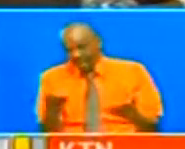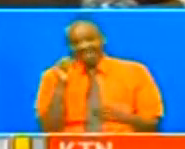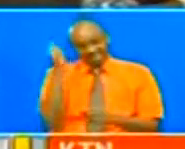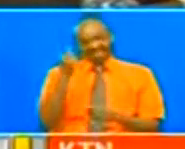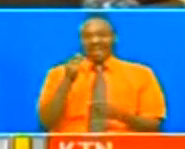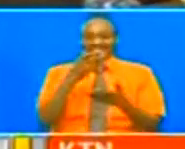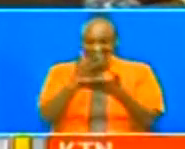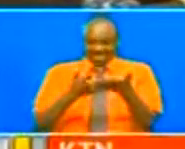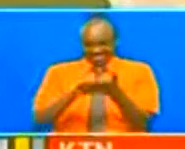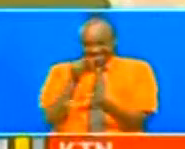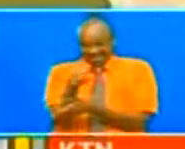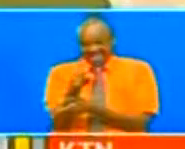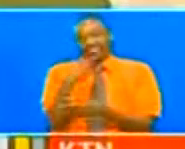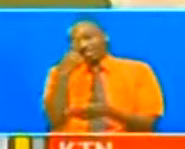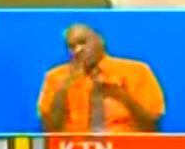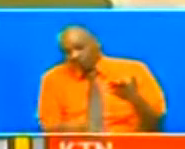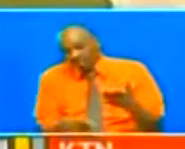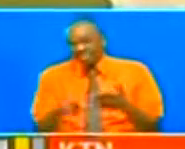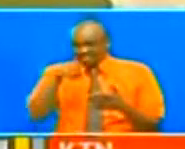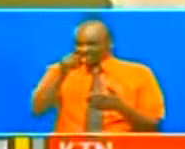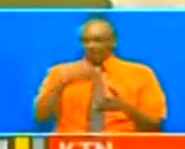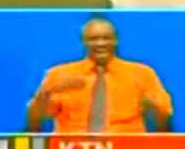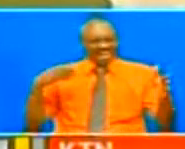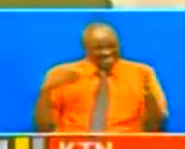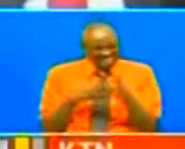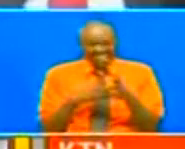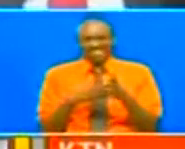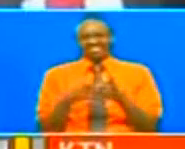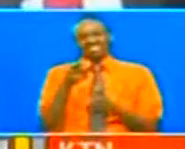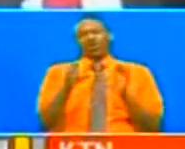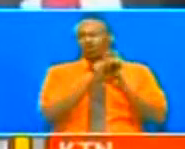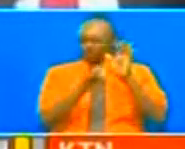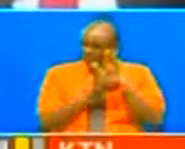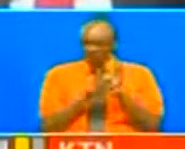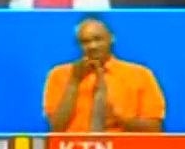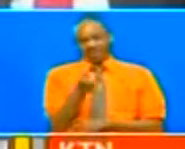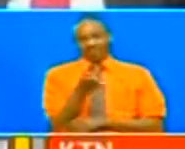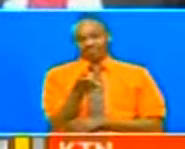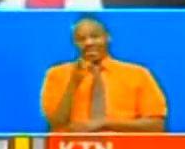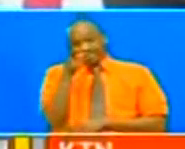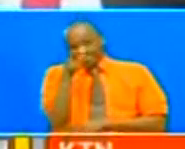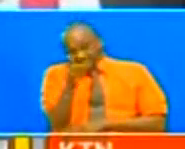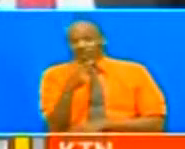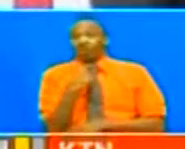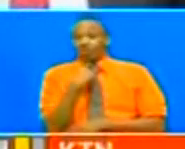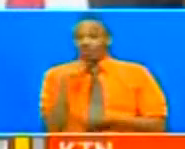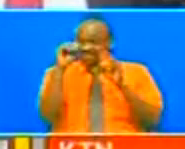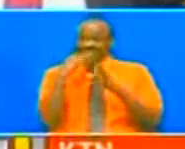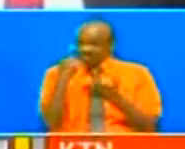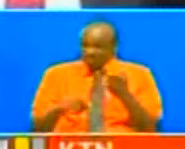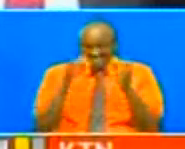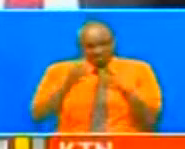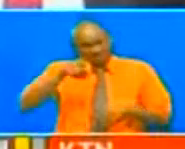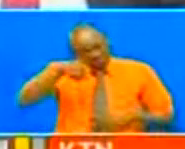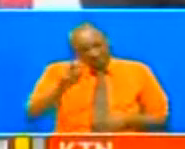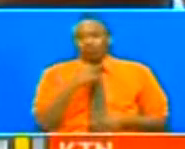la serikali na kuzitaja kuwa zinakiuka vipengee kadhaa katika katiba. Muungano huo ukisema kuwa iwapo Kaimenyi